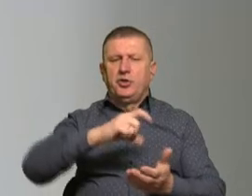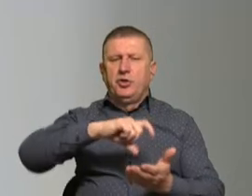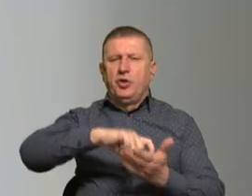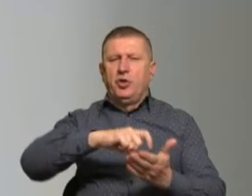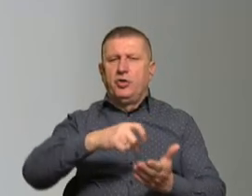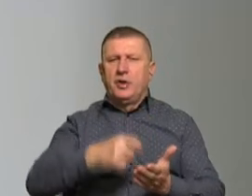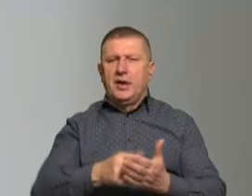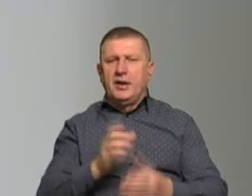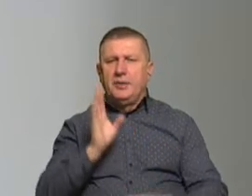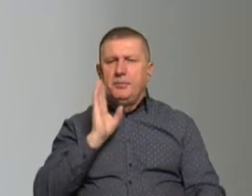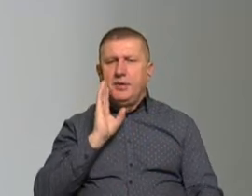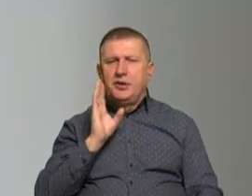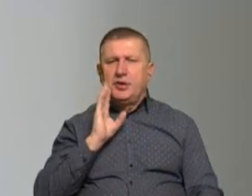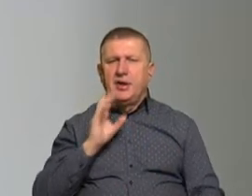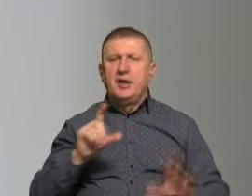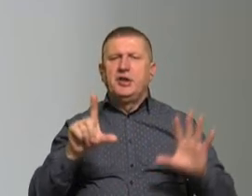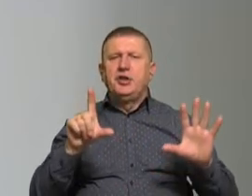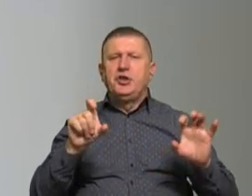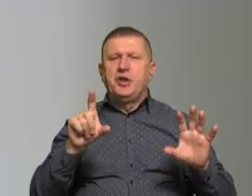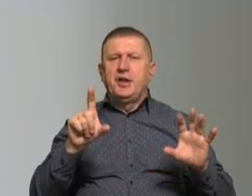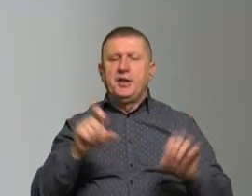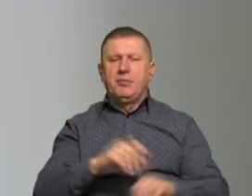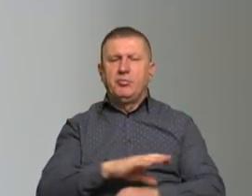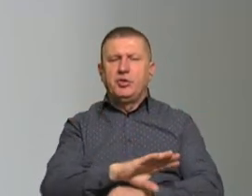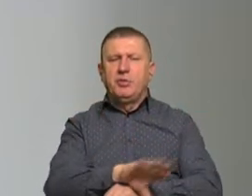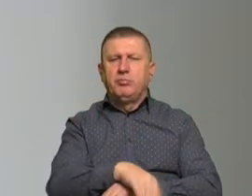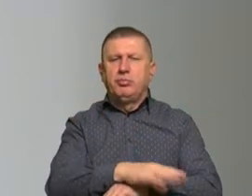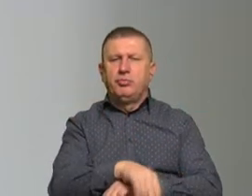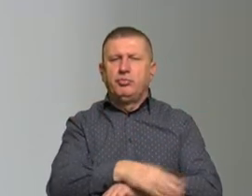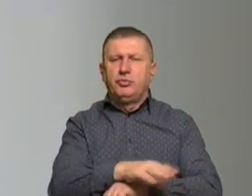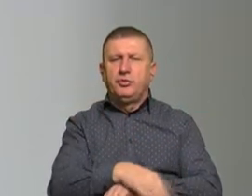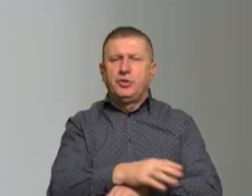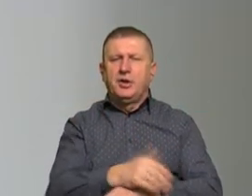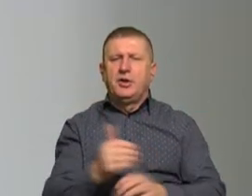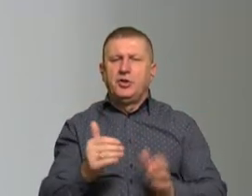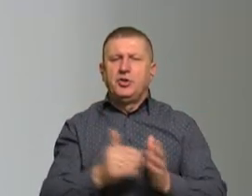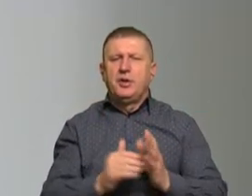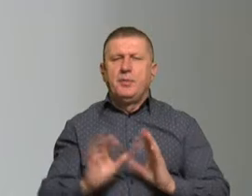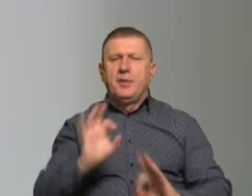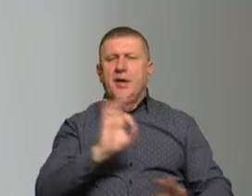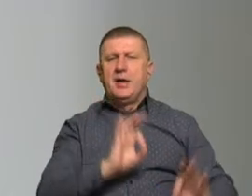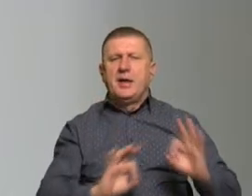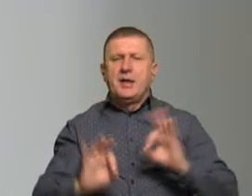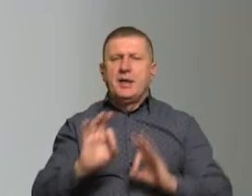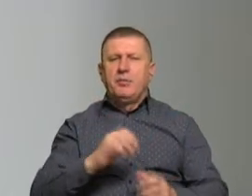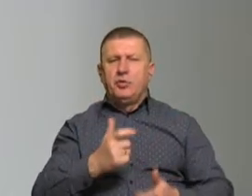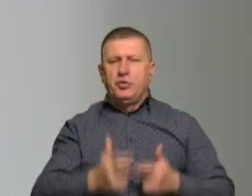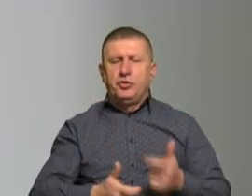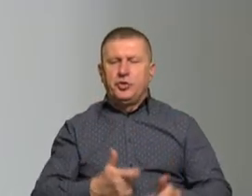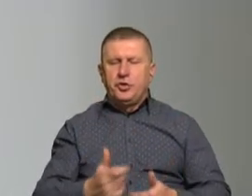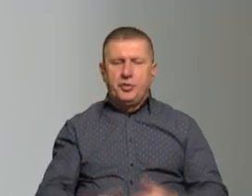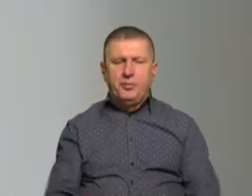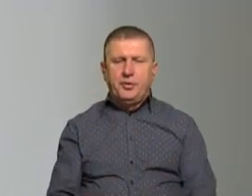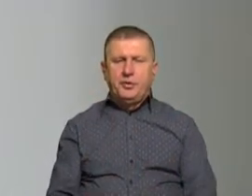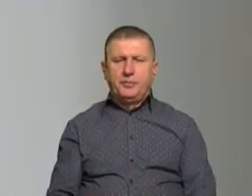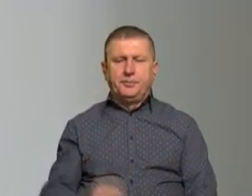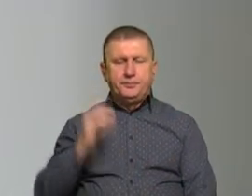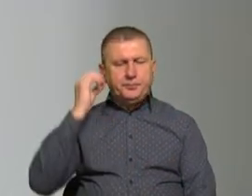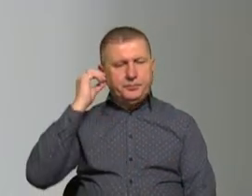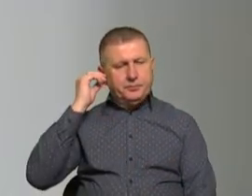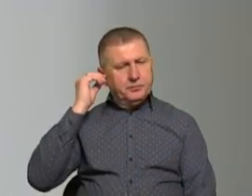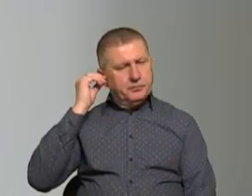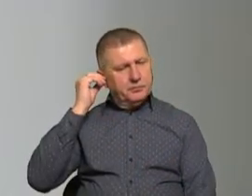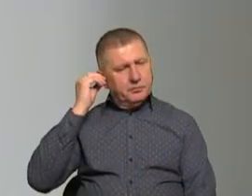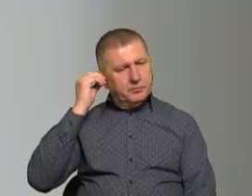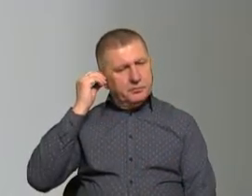ponad 700 nie jest wynajętych, bo trzeba w nich przeprowadzić remont lub remont w całych budynkach. Wiemy też, że w